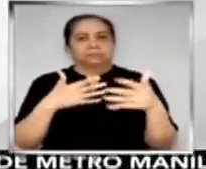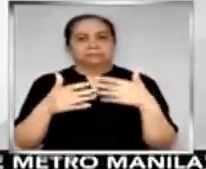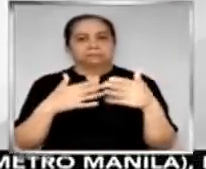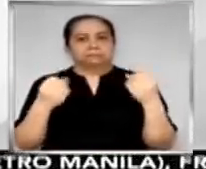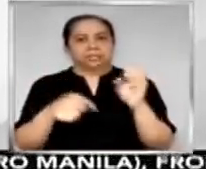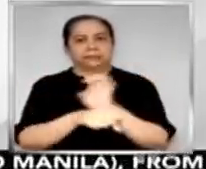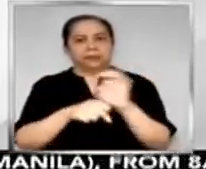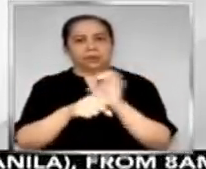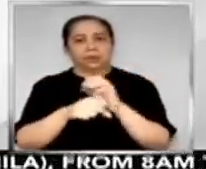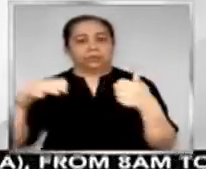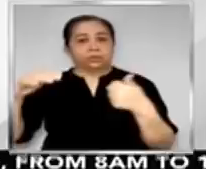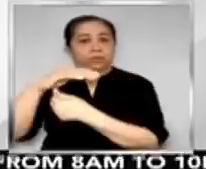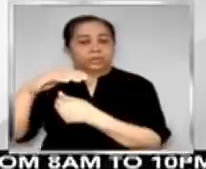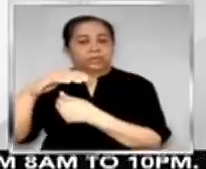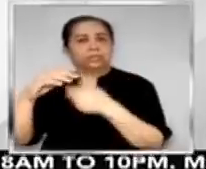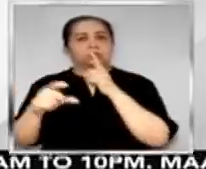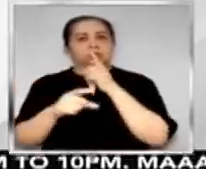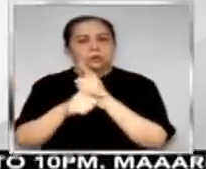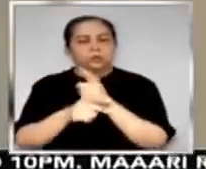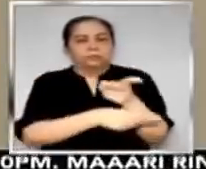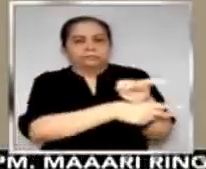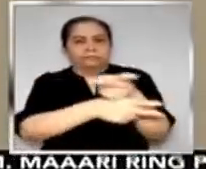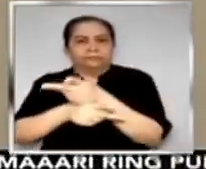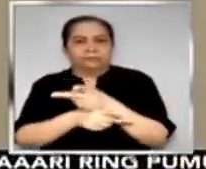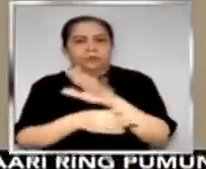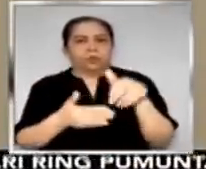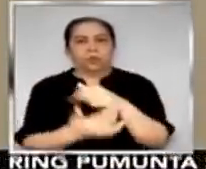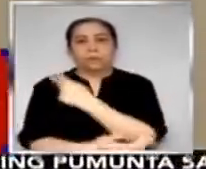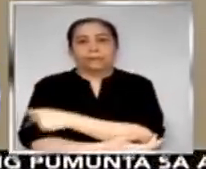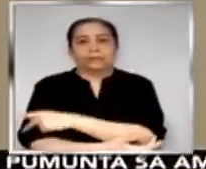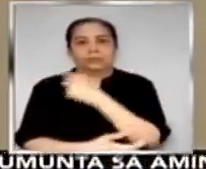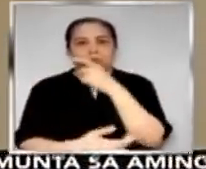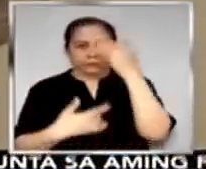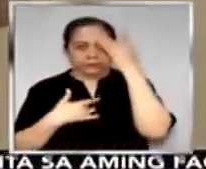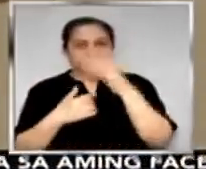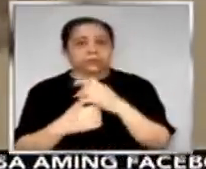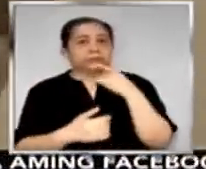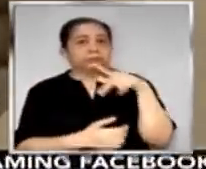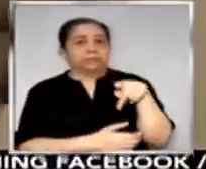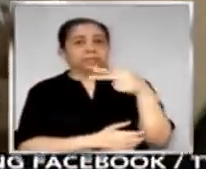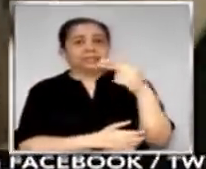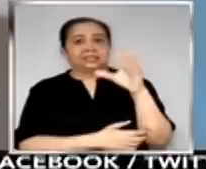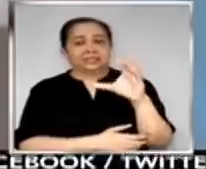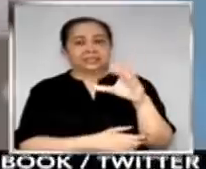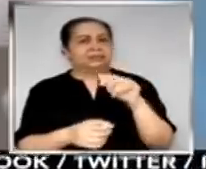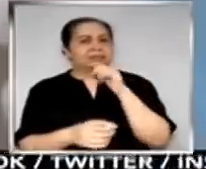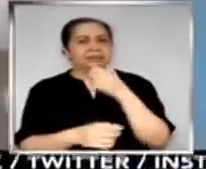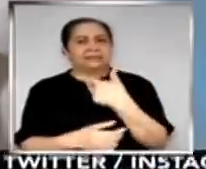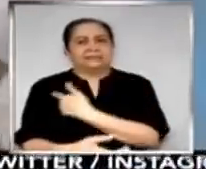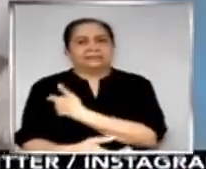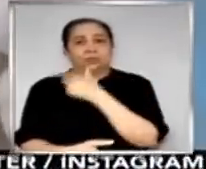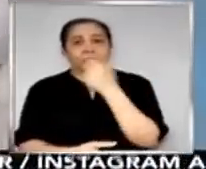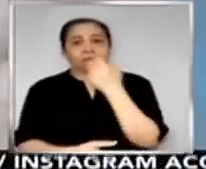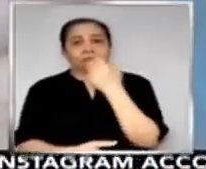quarantined, we will really take care of all our patients. Ayon sa PHC, hindi nabakunahan ang nurse na namatay dahil may mga